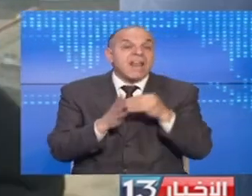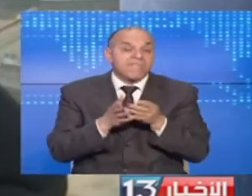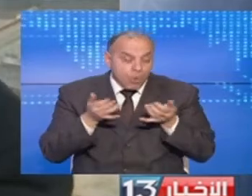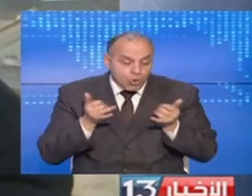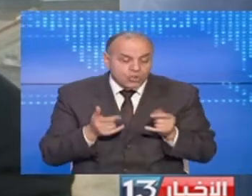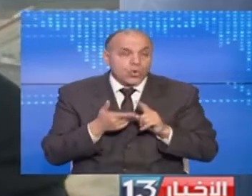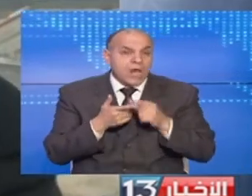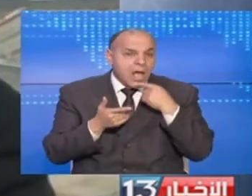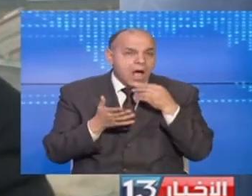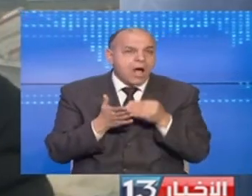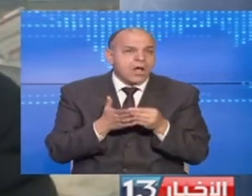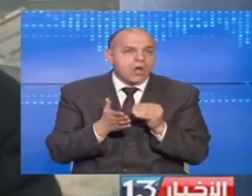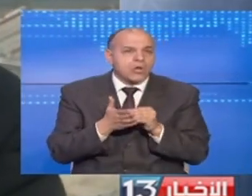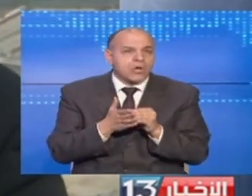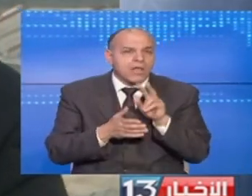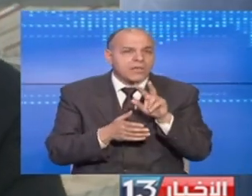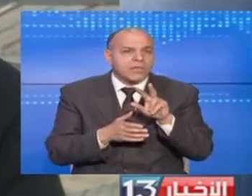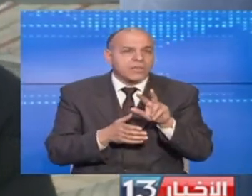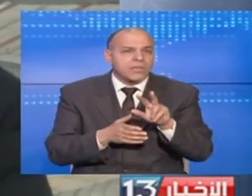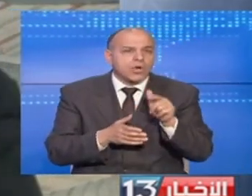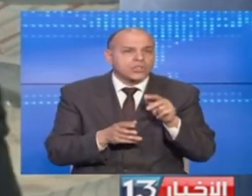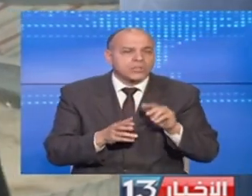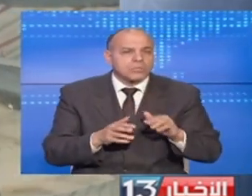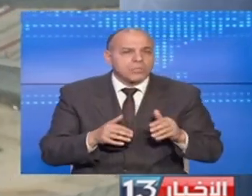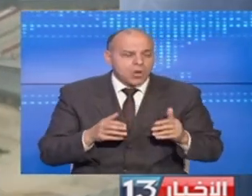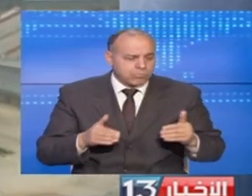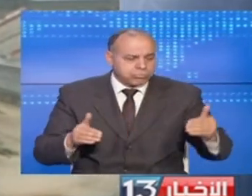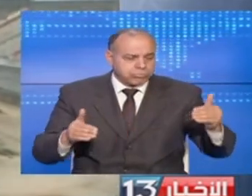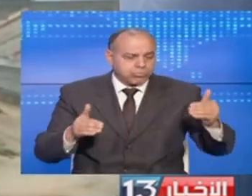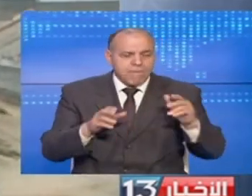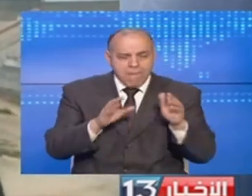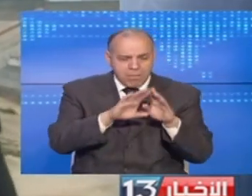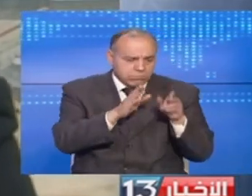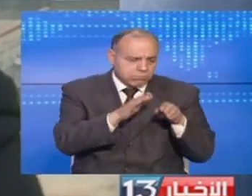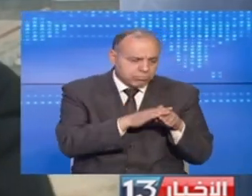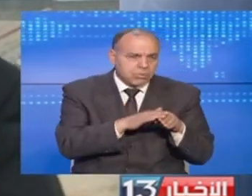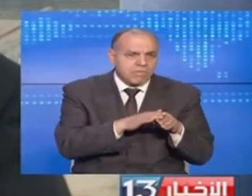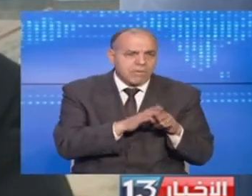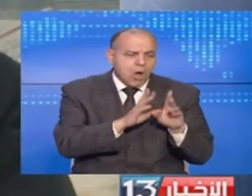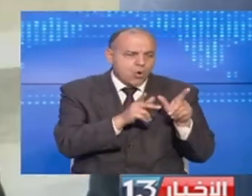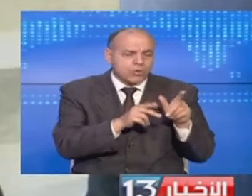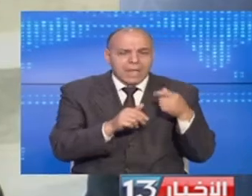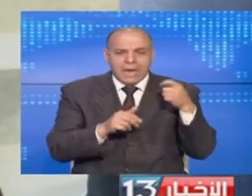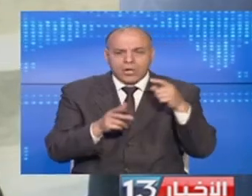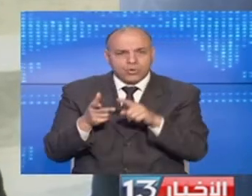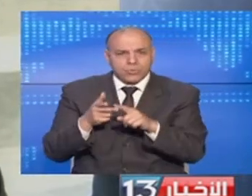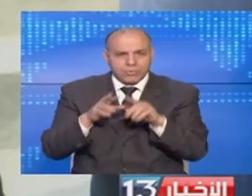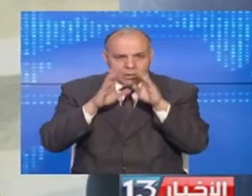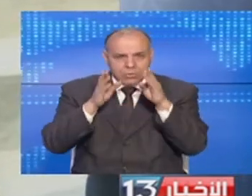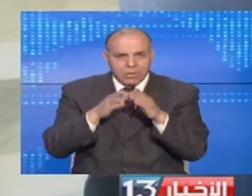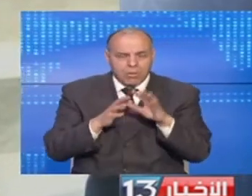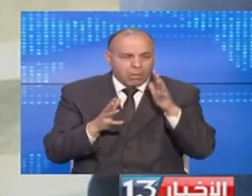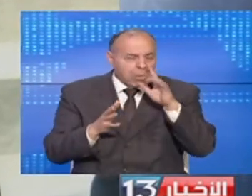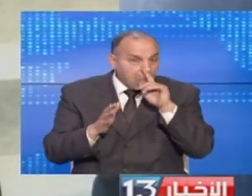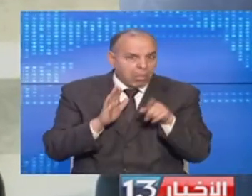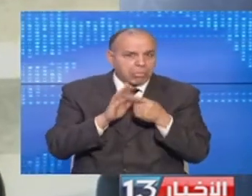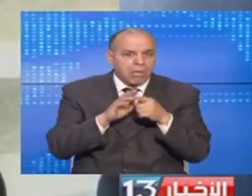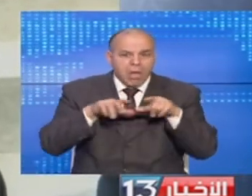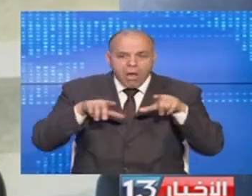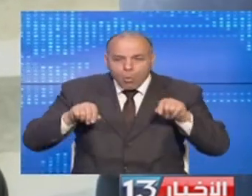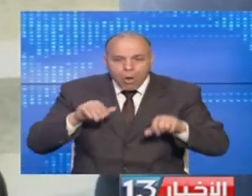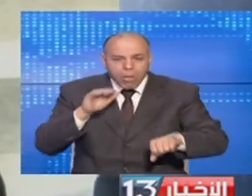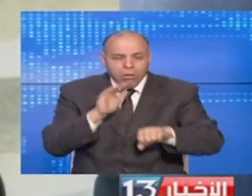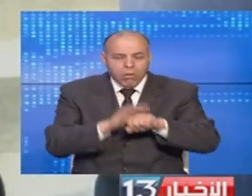اضافه الى اثنين وعشرين لو تم مقصورات وانا اتوقع الاستاذ